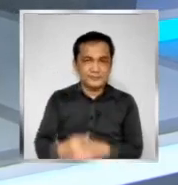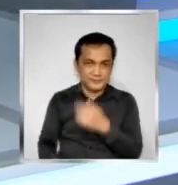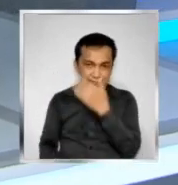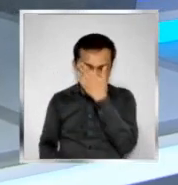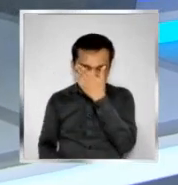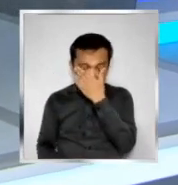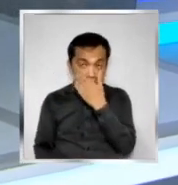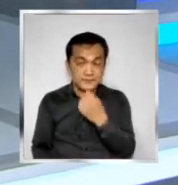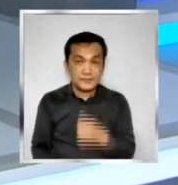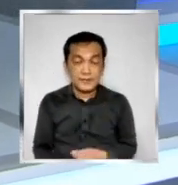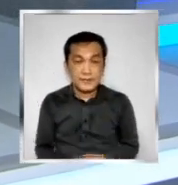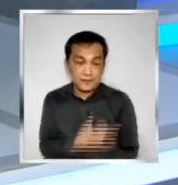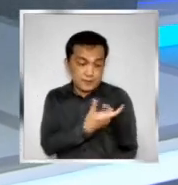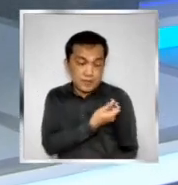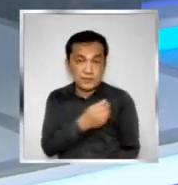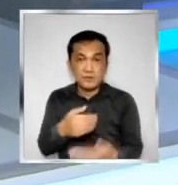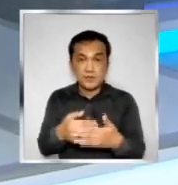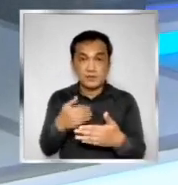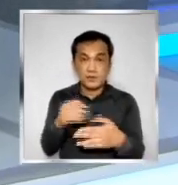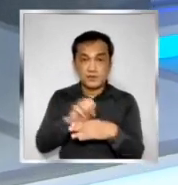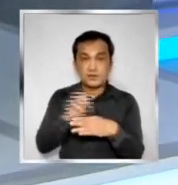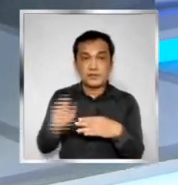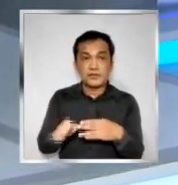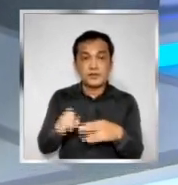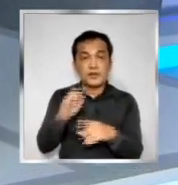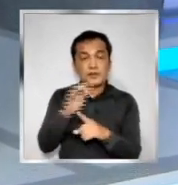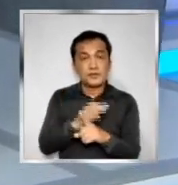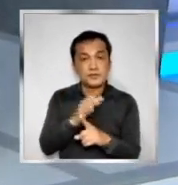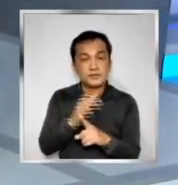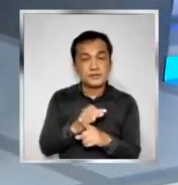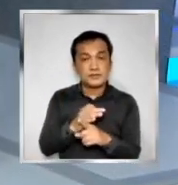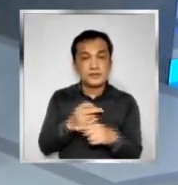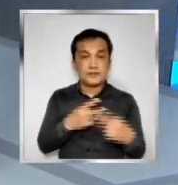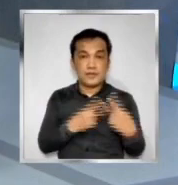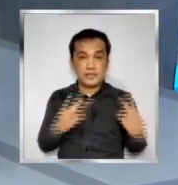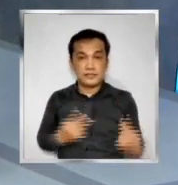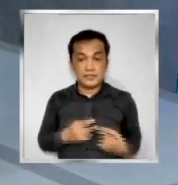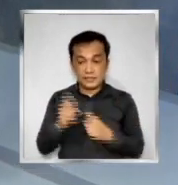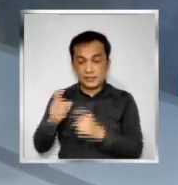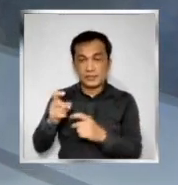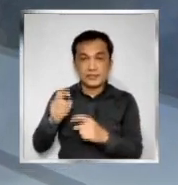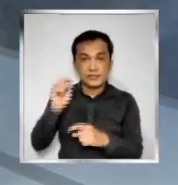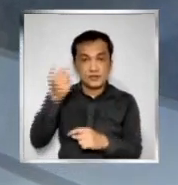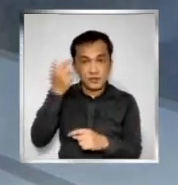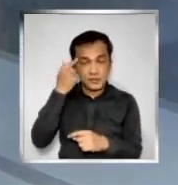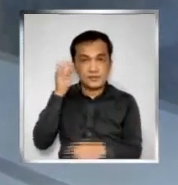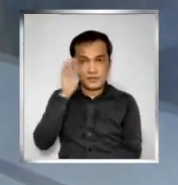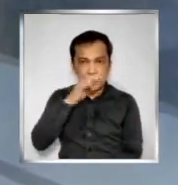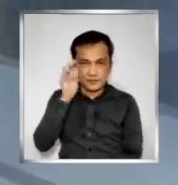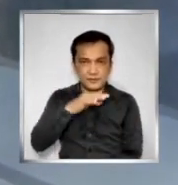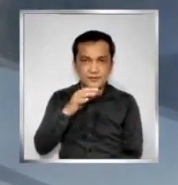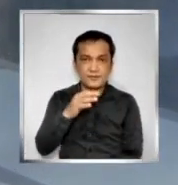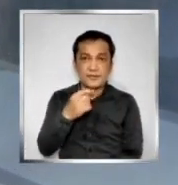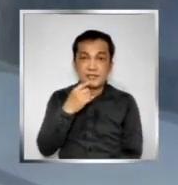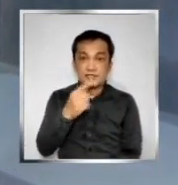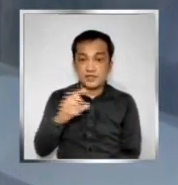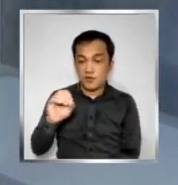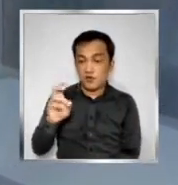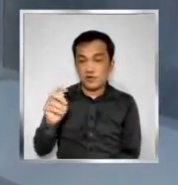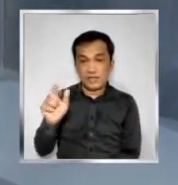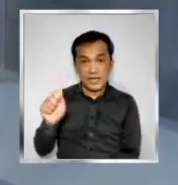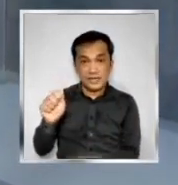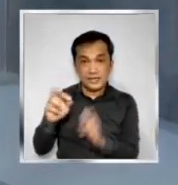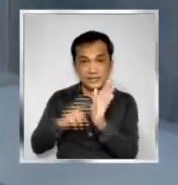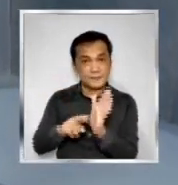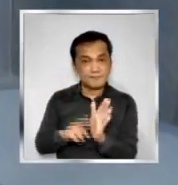Bakuna bago matapos ang Pebrero raw, ang Valentine's gift ng gobyerno sa mga Pilipino. Sabi naman ng Okta Research, hindi pa rin